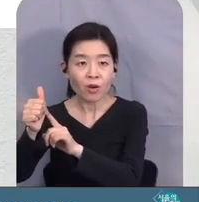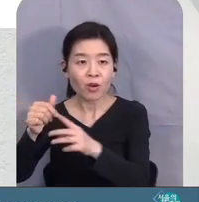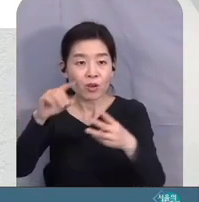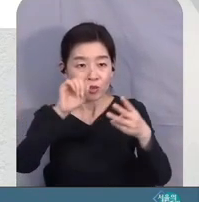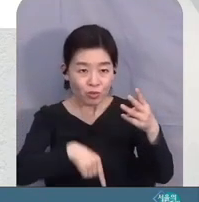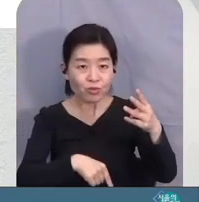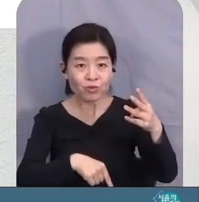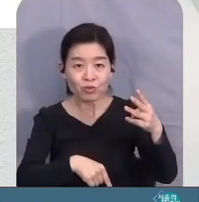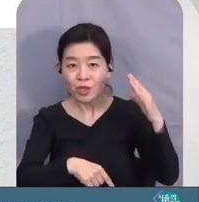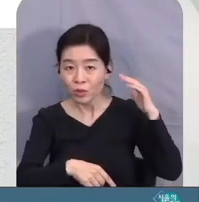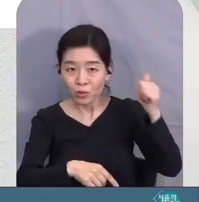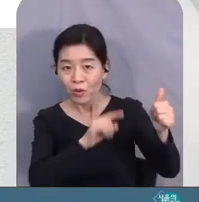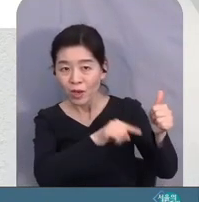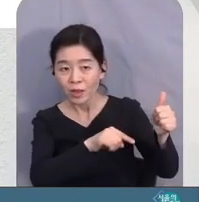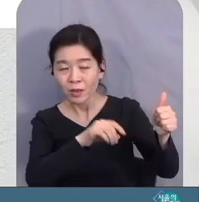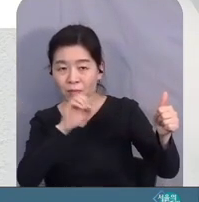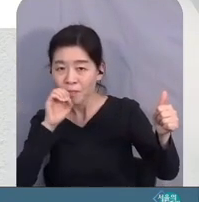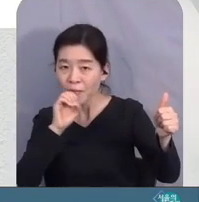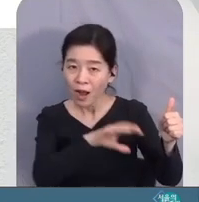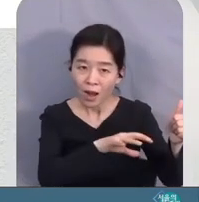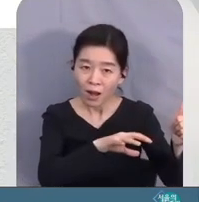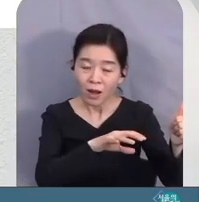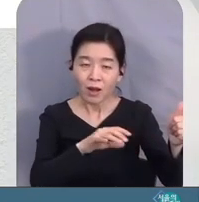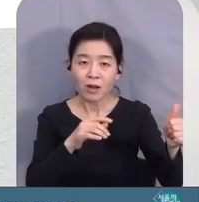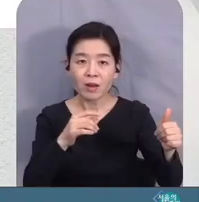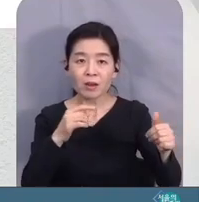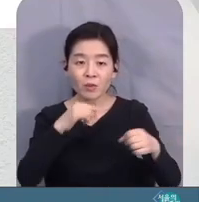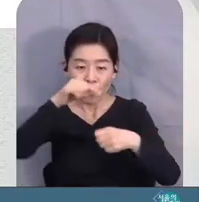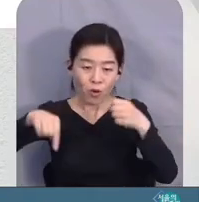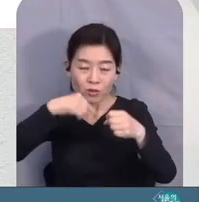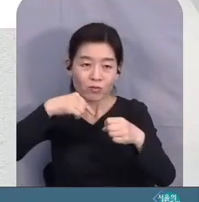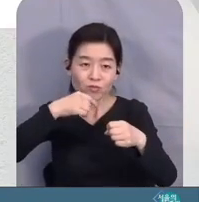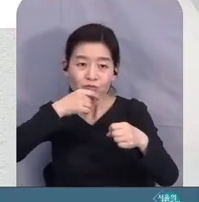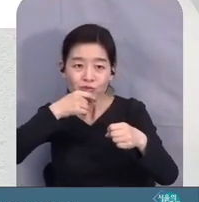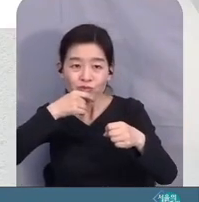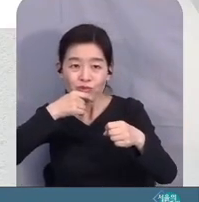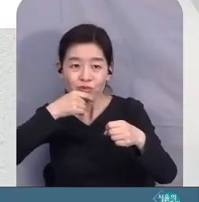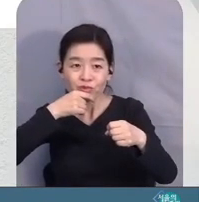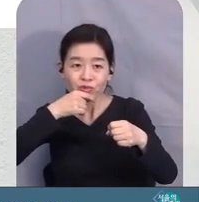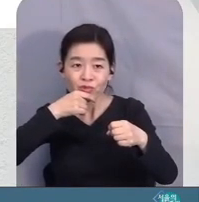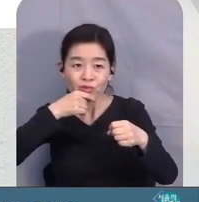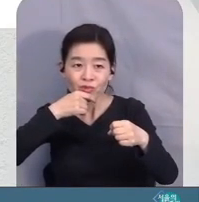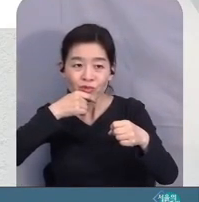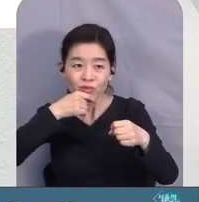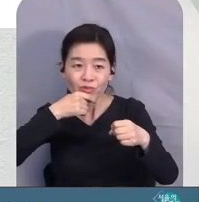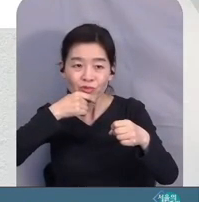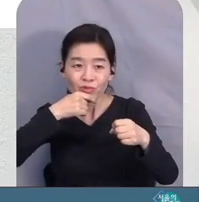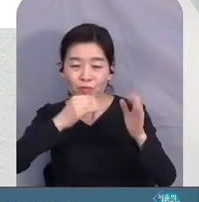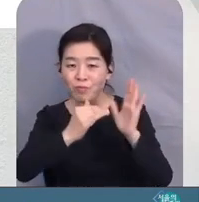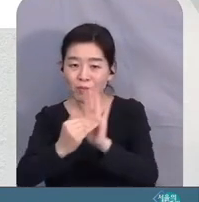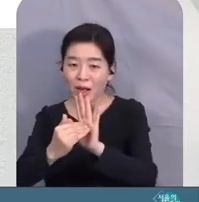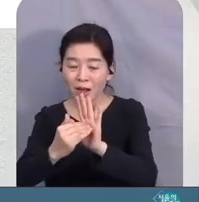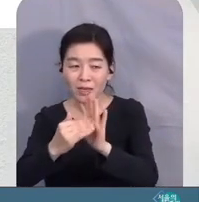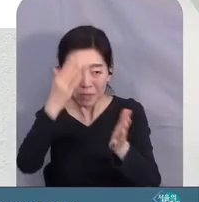윤석열 대통령한테 오염수 도리도리 하지 말고 끄떡끄떡 해라!